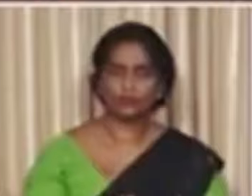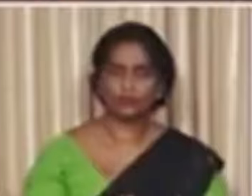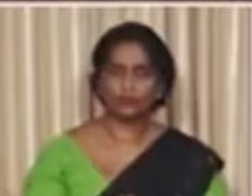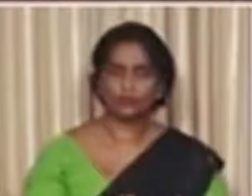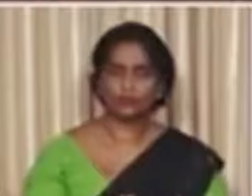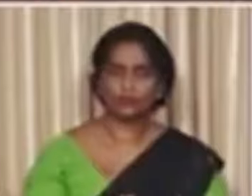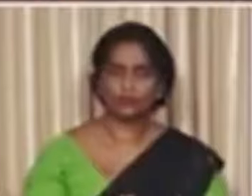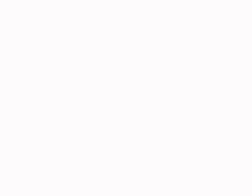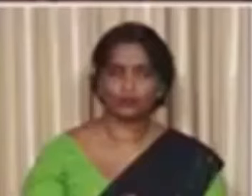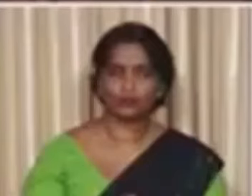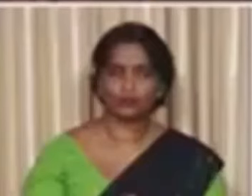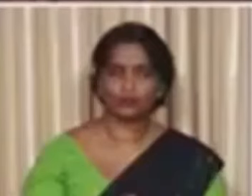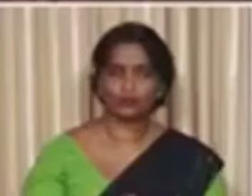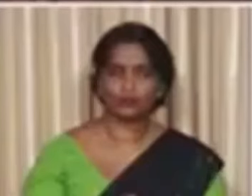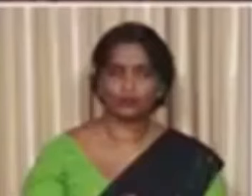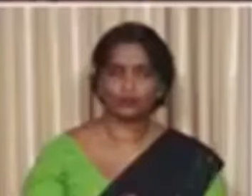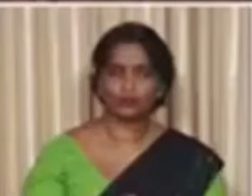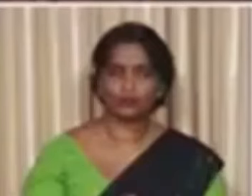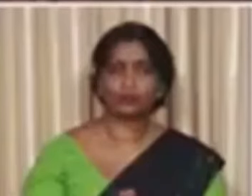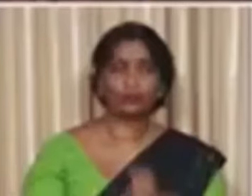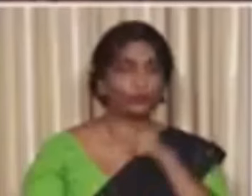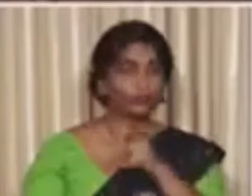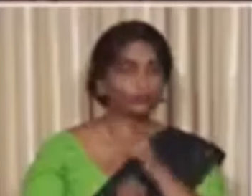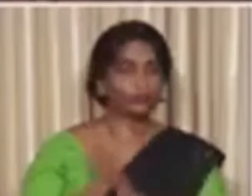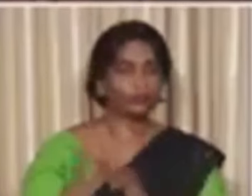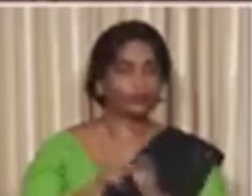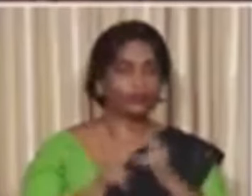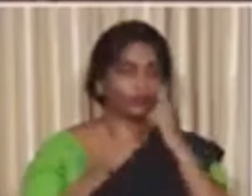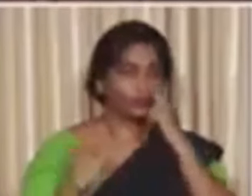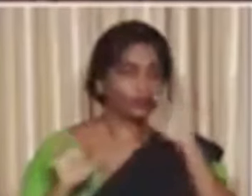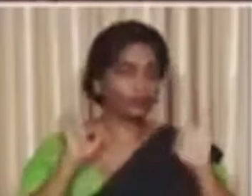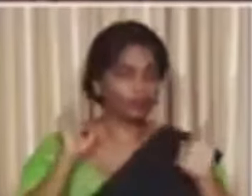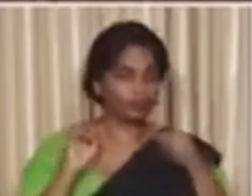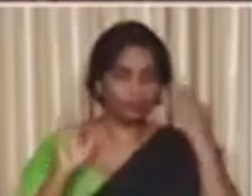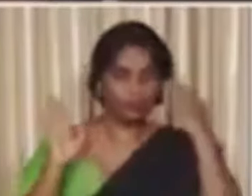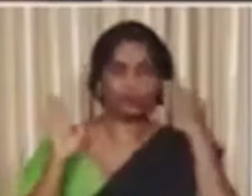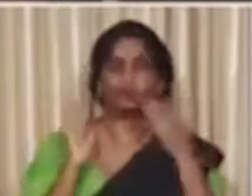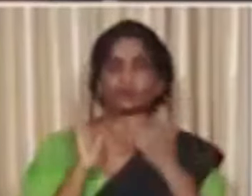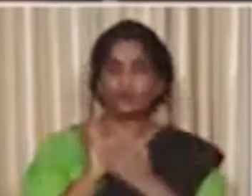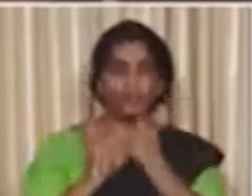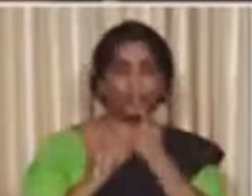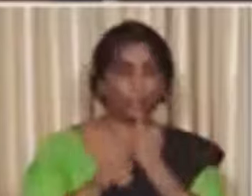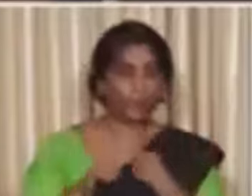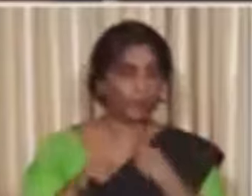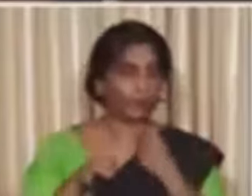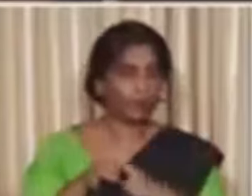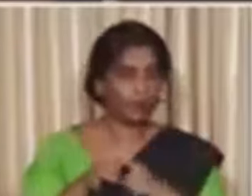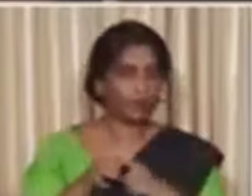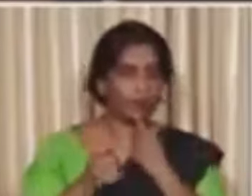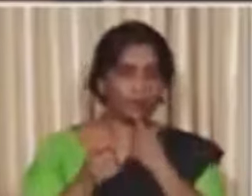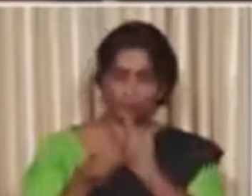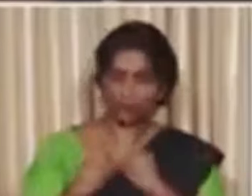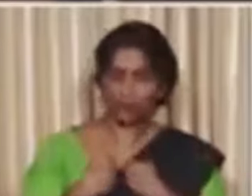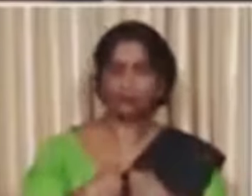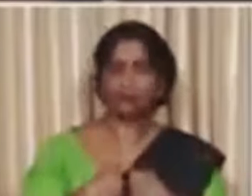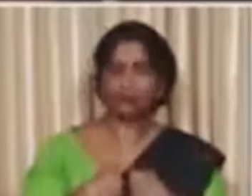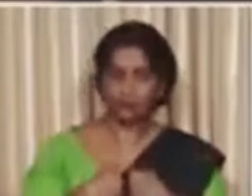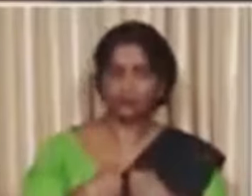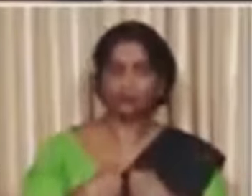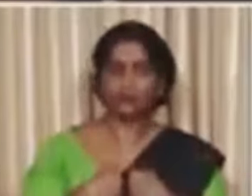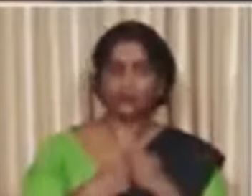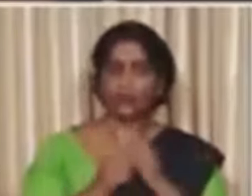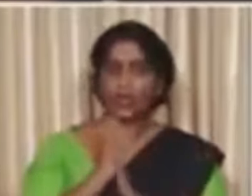ගරු මන්ත්‍රීතුමා මේ මන්ත්‍රීතුමා වතුක රේඛා සම්බන්ධ මේ අහන ප්‍රශ්නේ මට එවුවනම් මම මේ